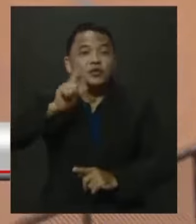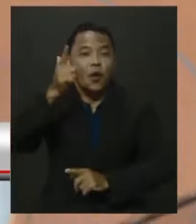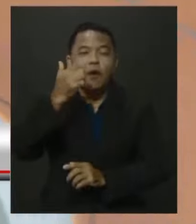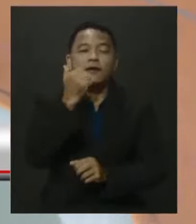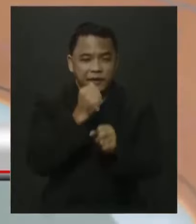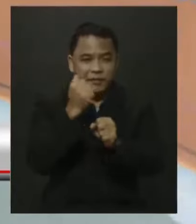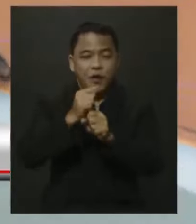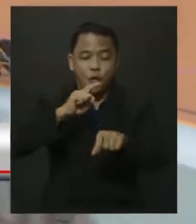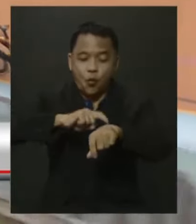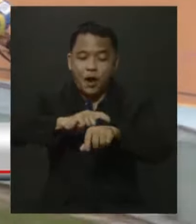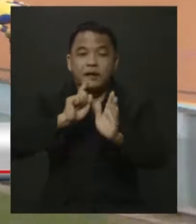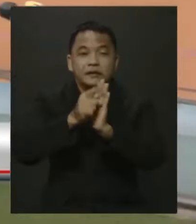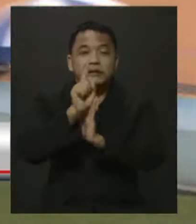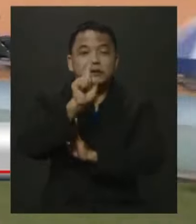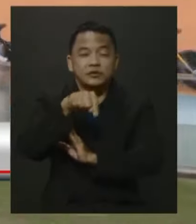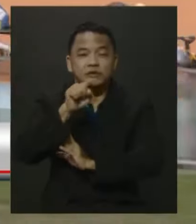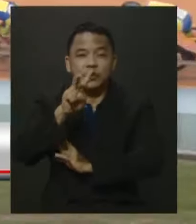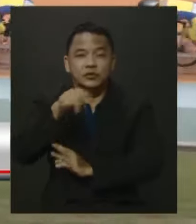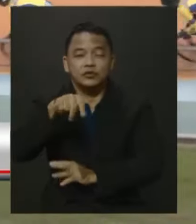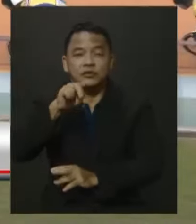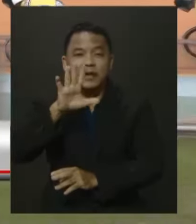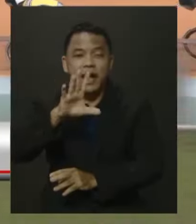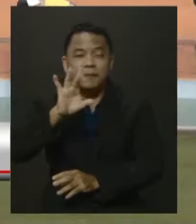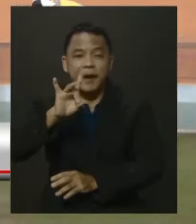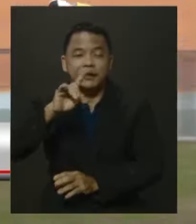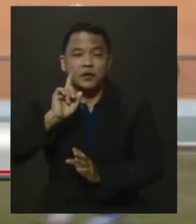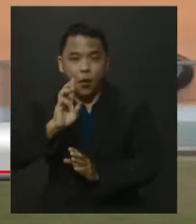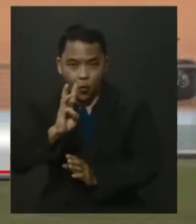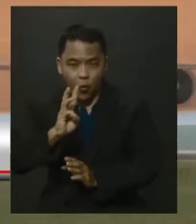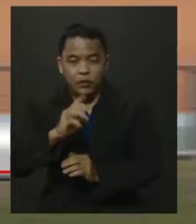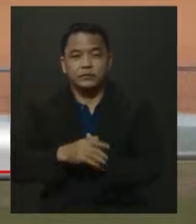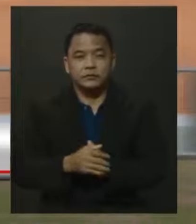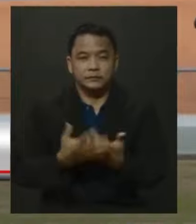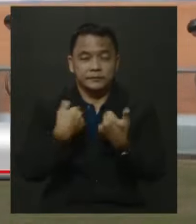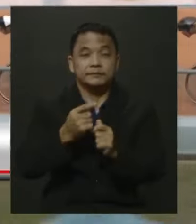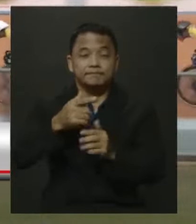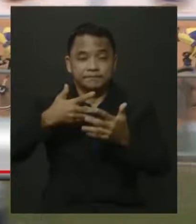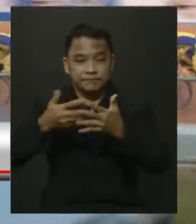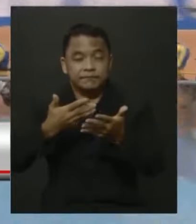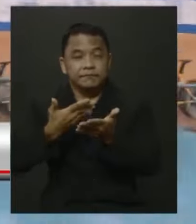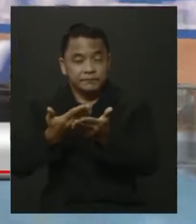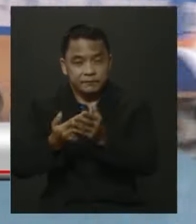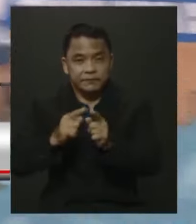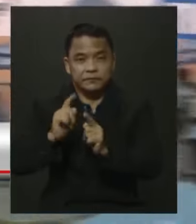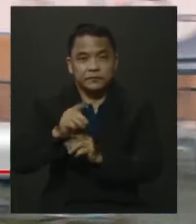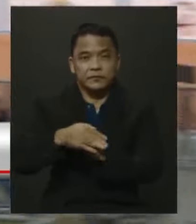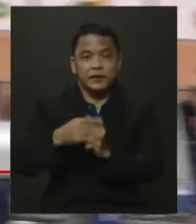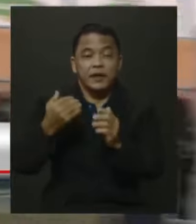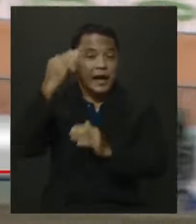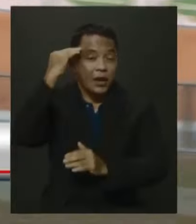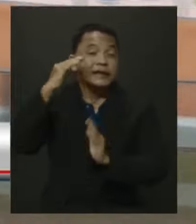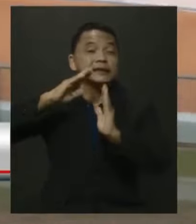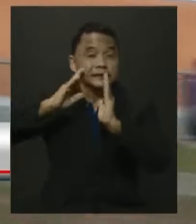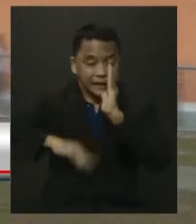ได้สำเร็จด้วยเวลา1นาที2.586วินาทีเหรียญเงินทีมบูชอนไฮสคูลจากเกาหลี